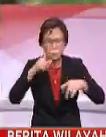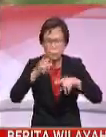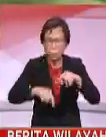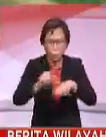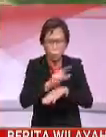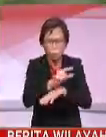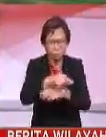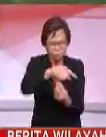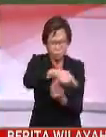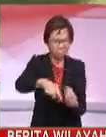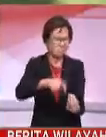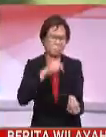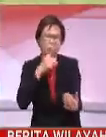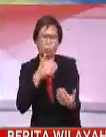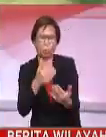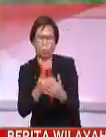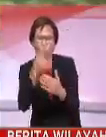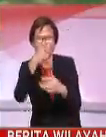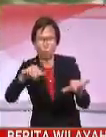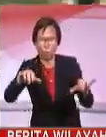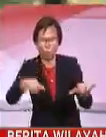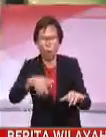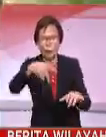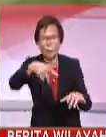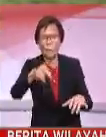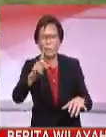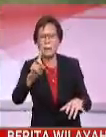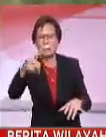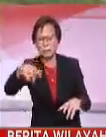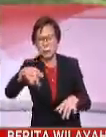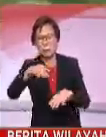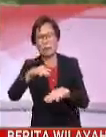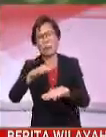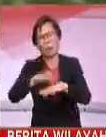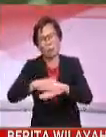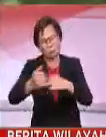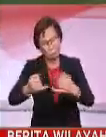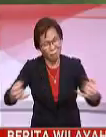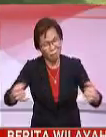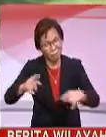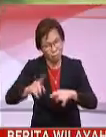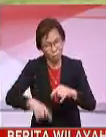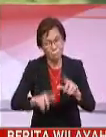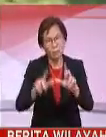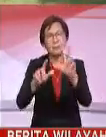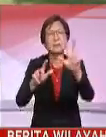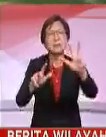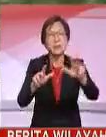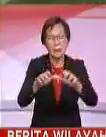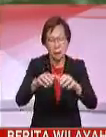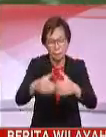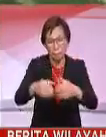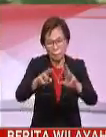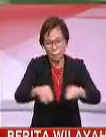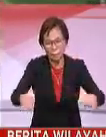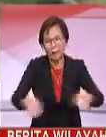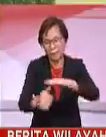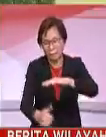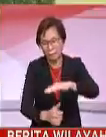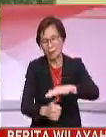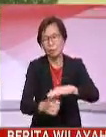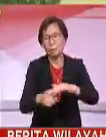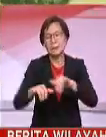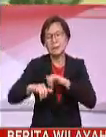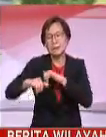persekitaran tidak kondusif bagi melaksanakan PDP dalam talian. Ketiga, pelajar asasi atau setara